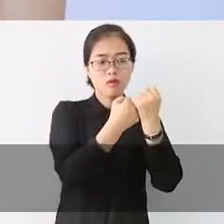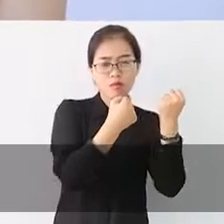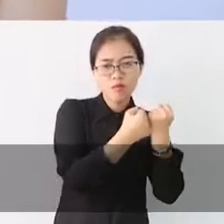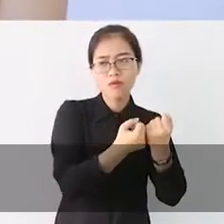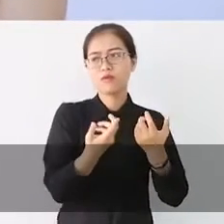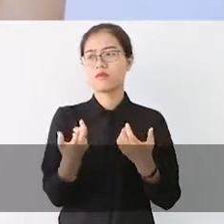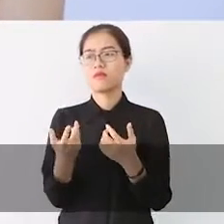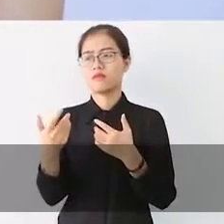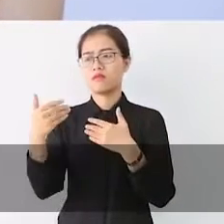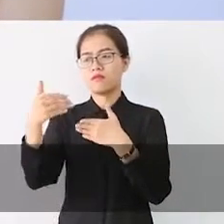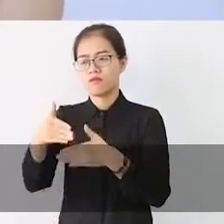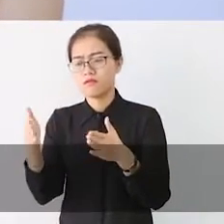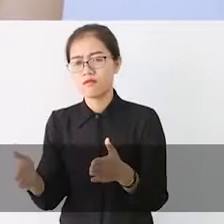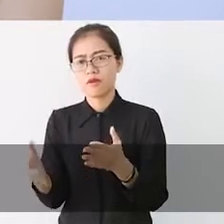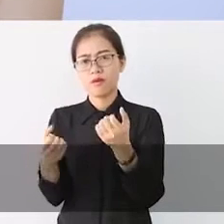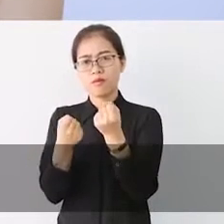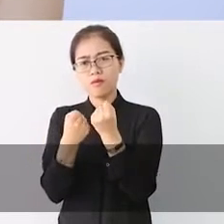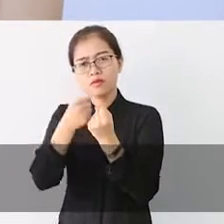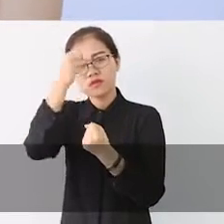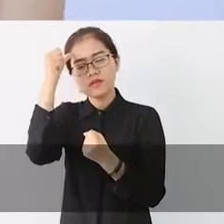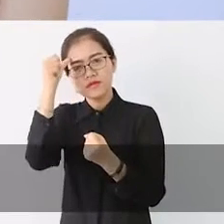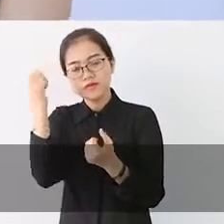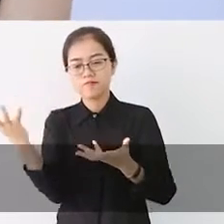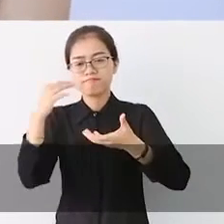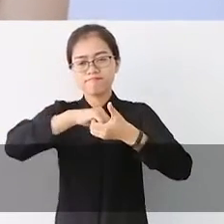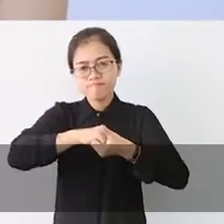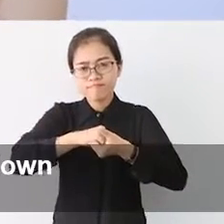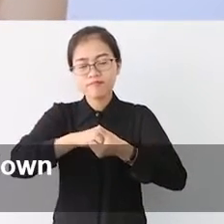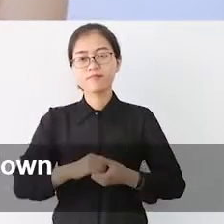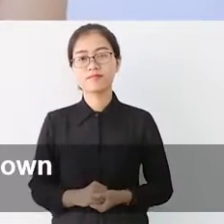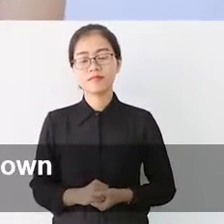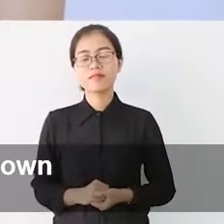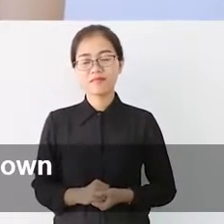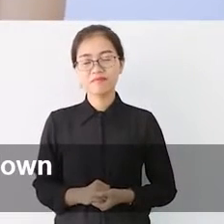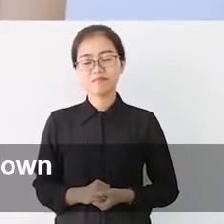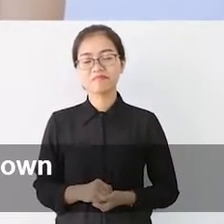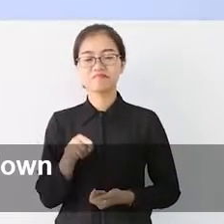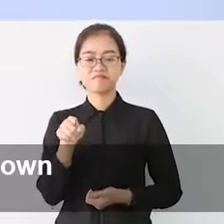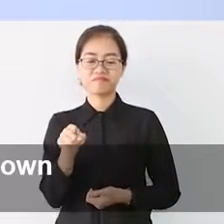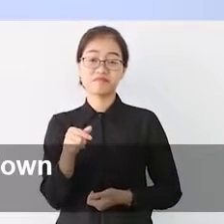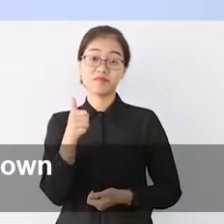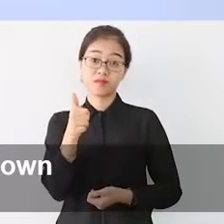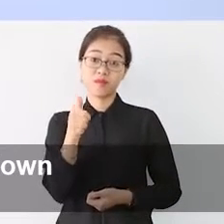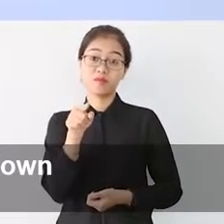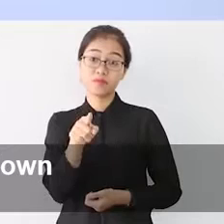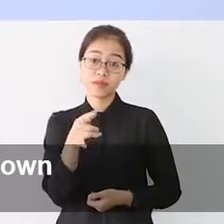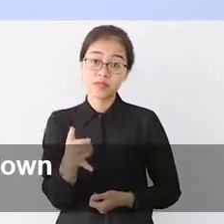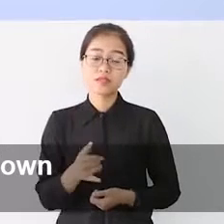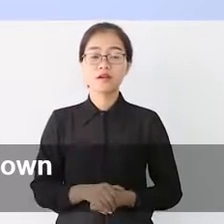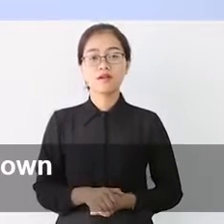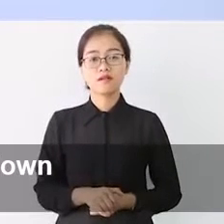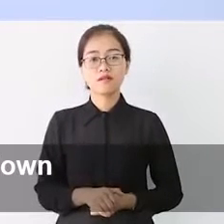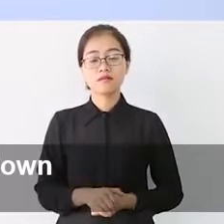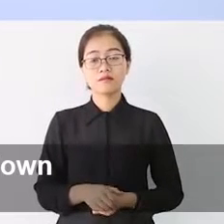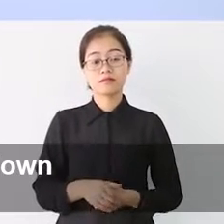giám hiệu nhà trường cũng như là bên phòng hỗ trợ cho sinh viên, và đây là một cái điểm là tốt, bởi vì có được cái sự